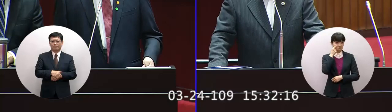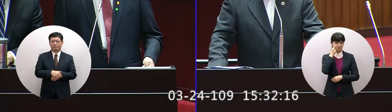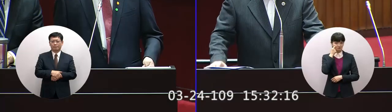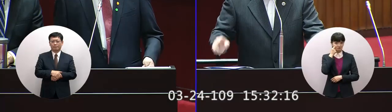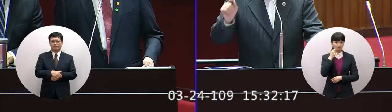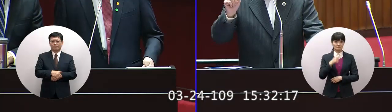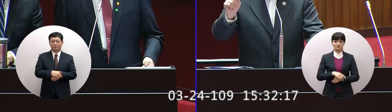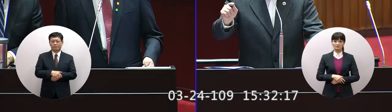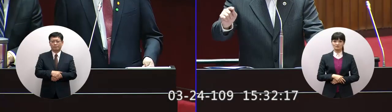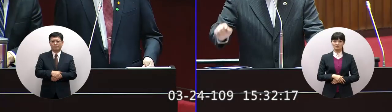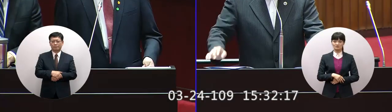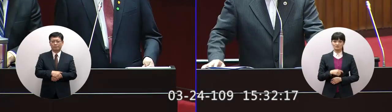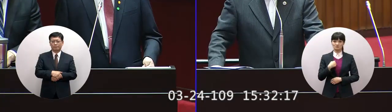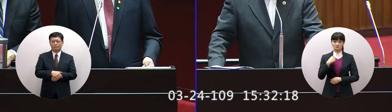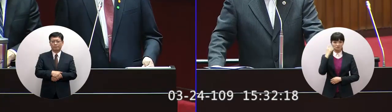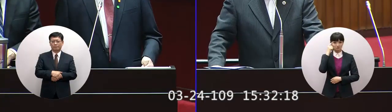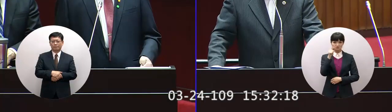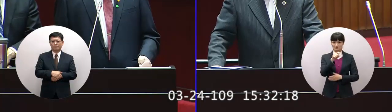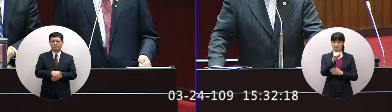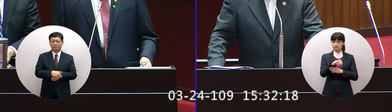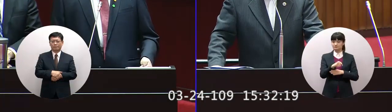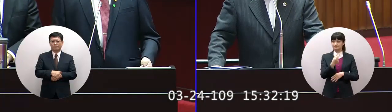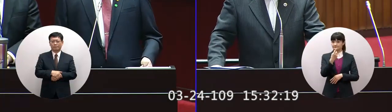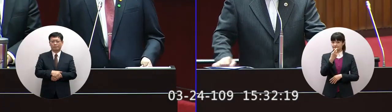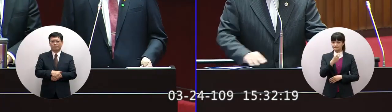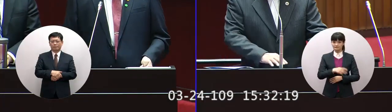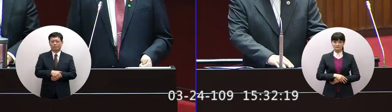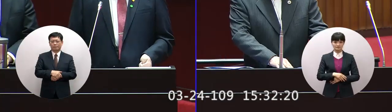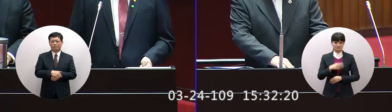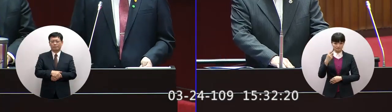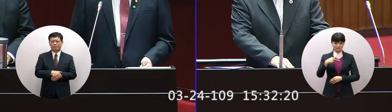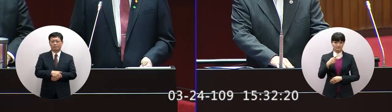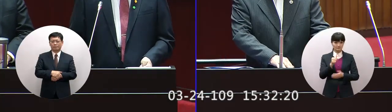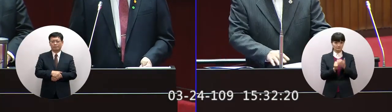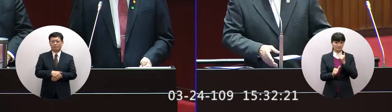诺。那么再追问一个问题，再